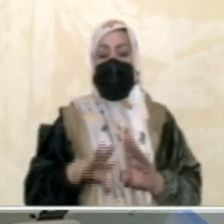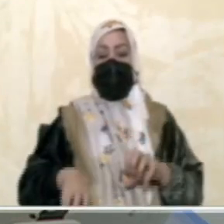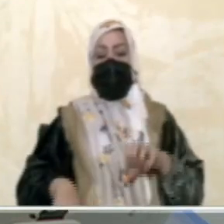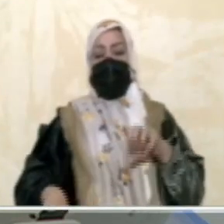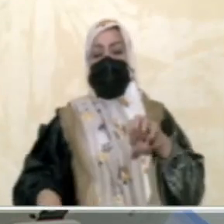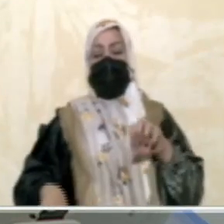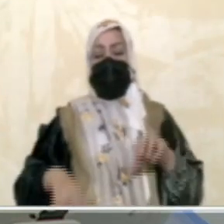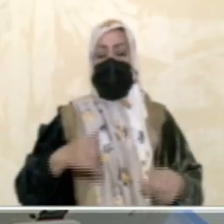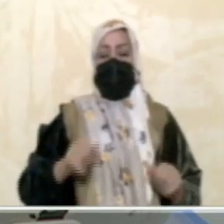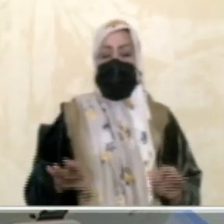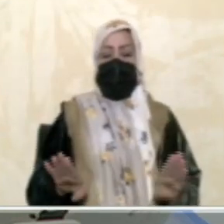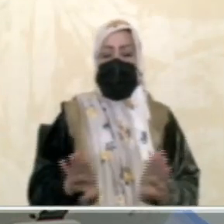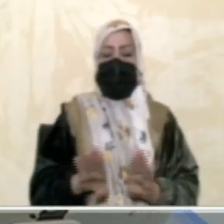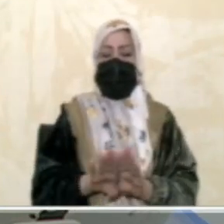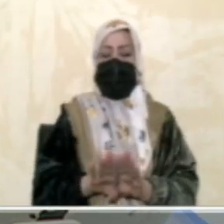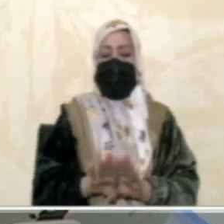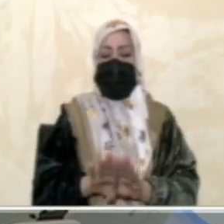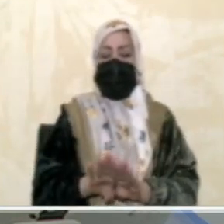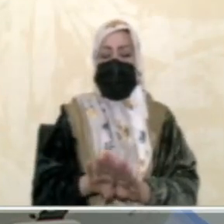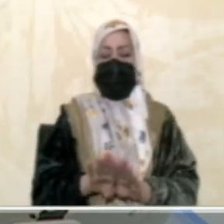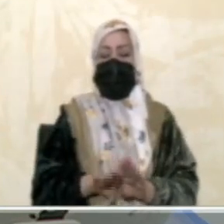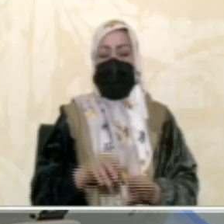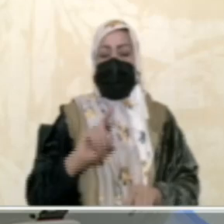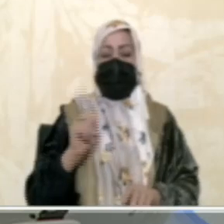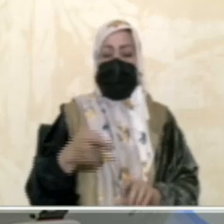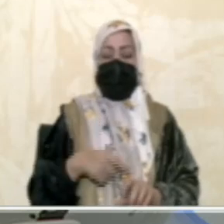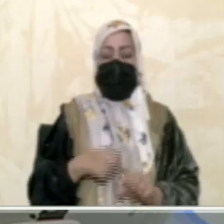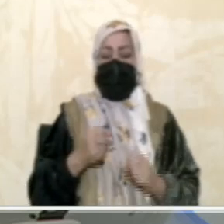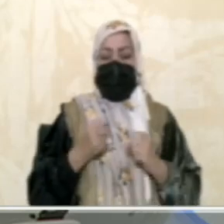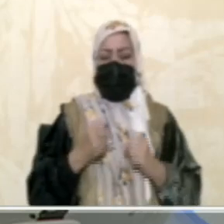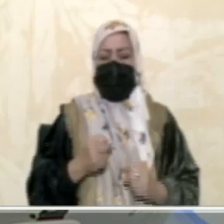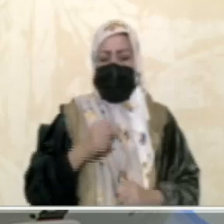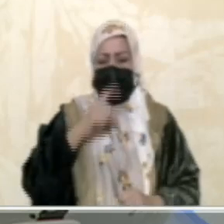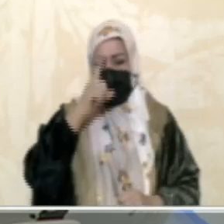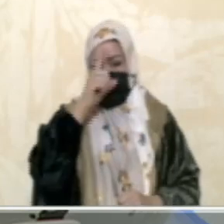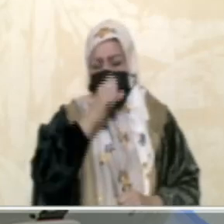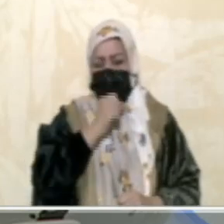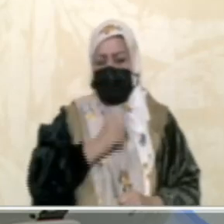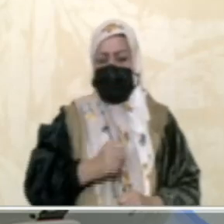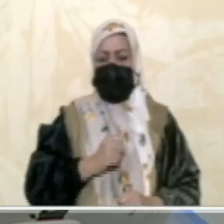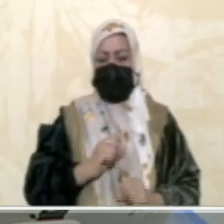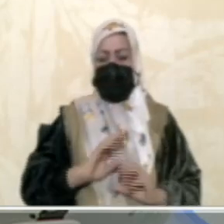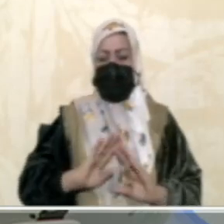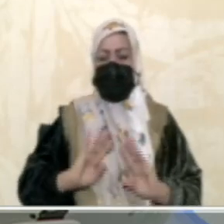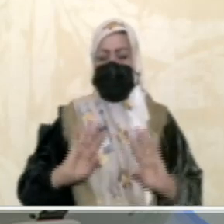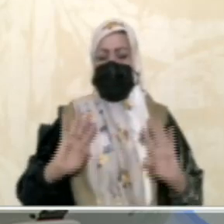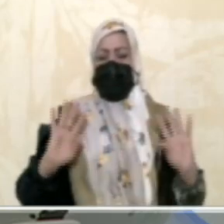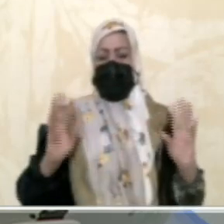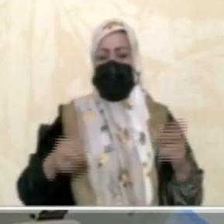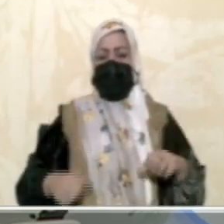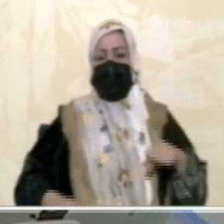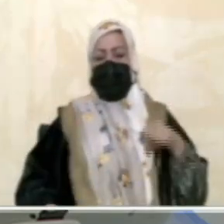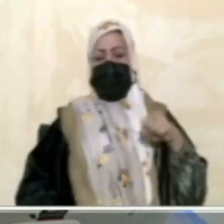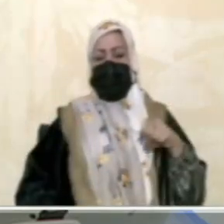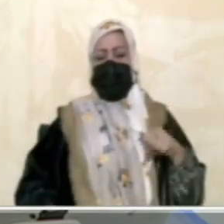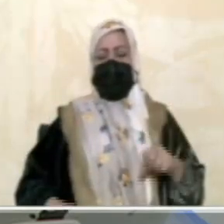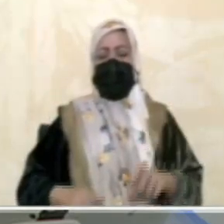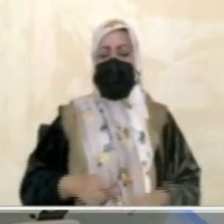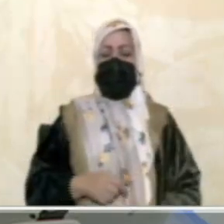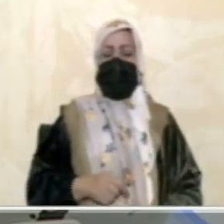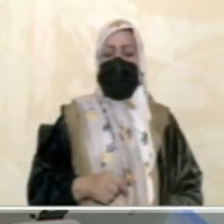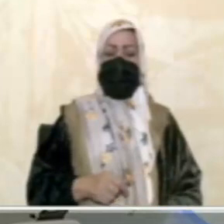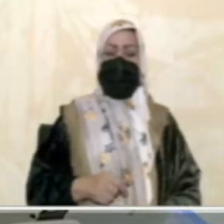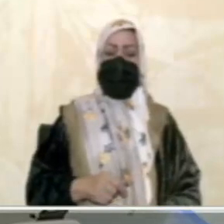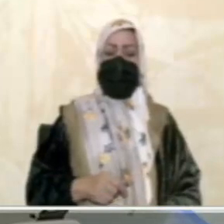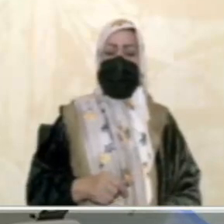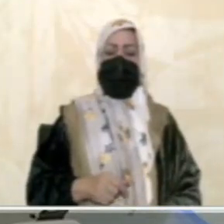وفي مساواه الصف قالت الى درجه انها تلصق منكبها هذا هو المنكب